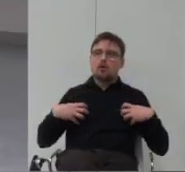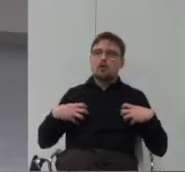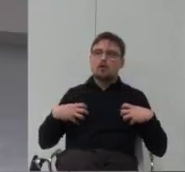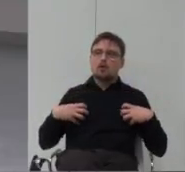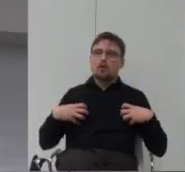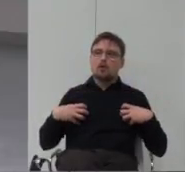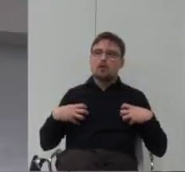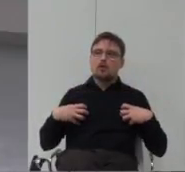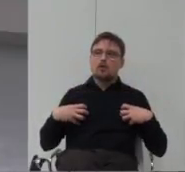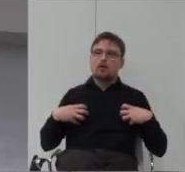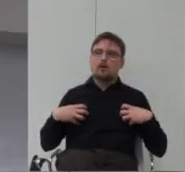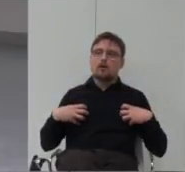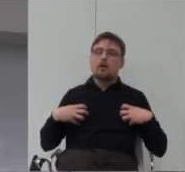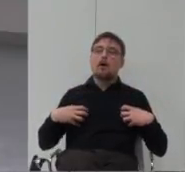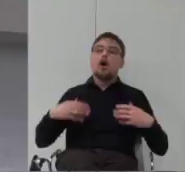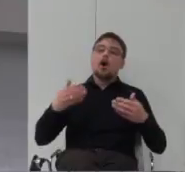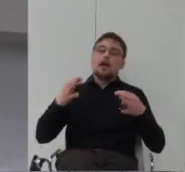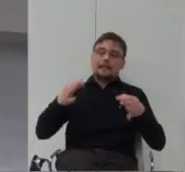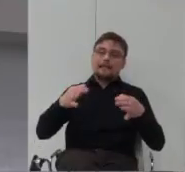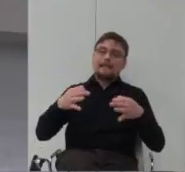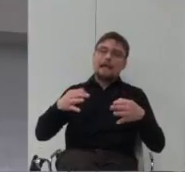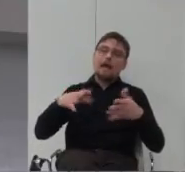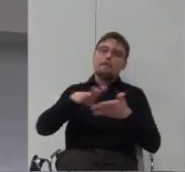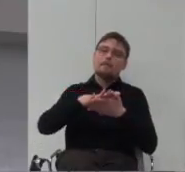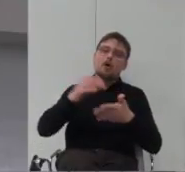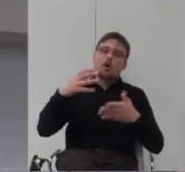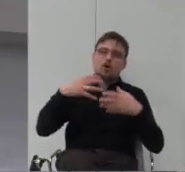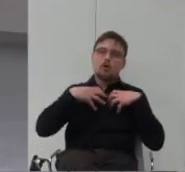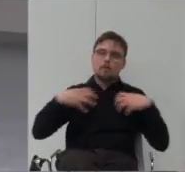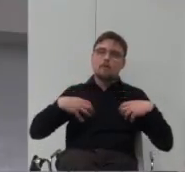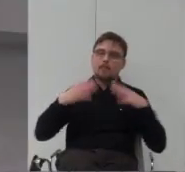Obecny model gospodarstwa, to nie działa.